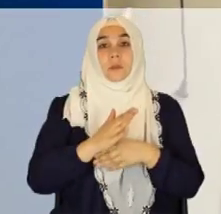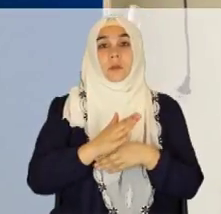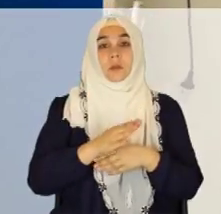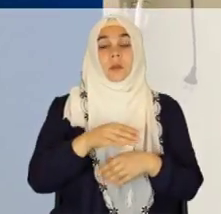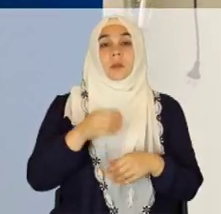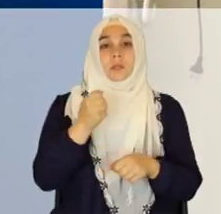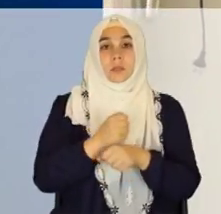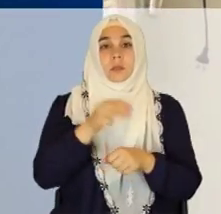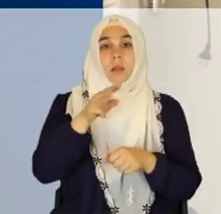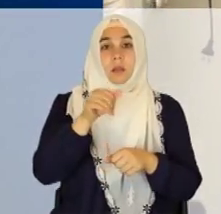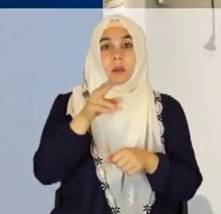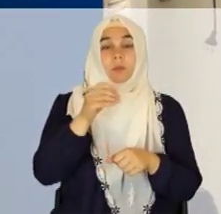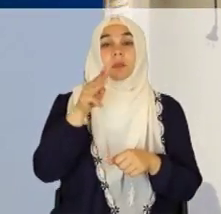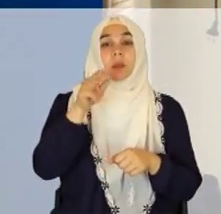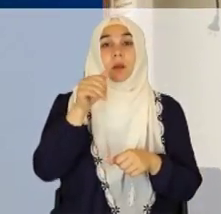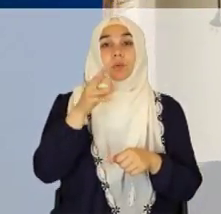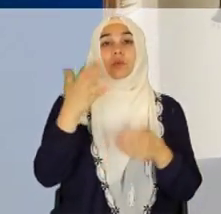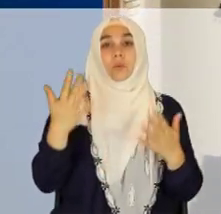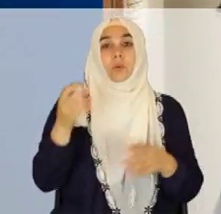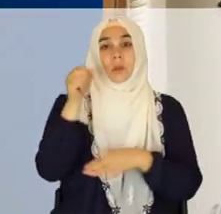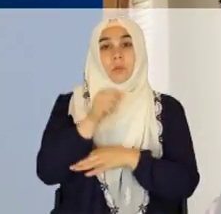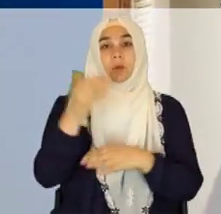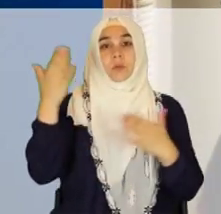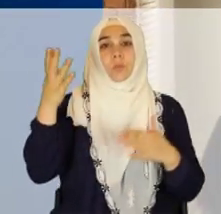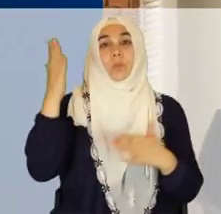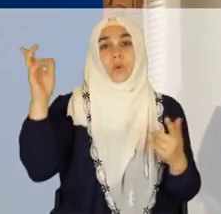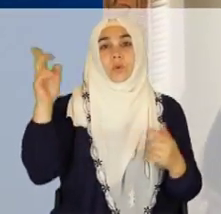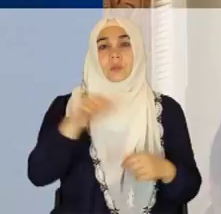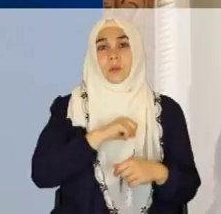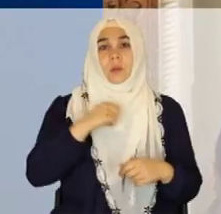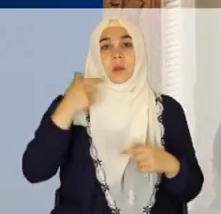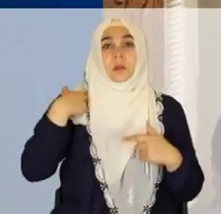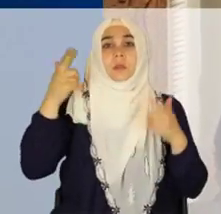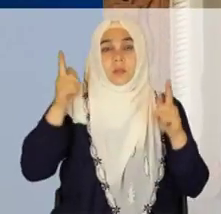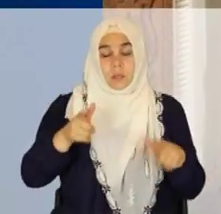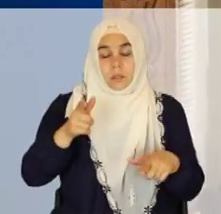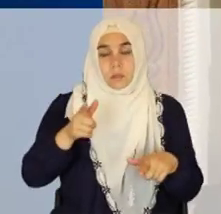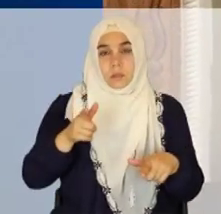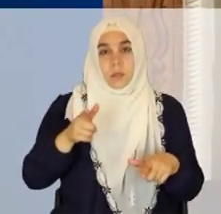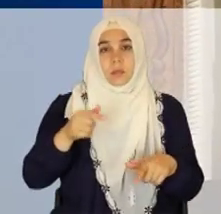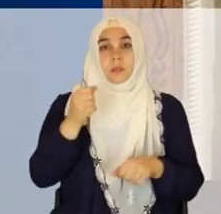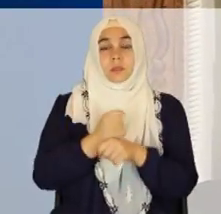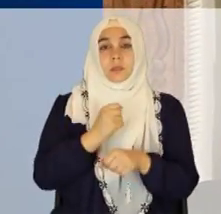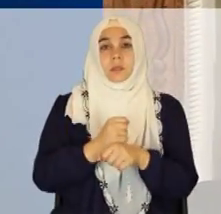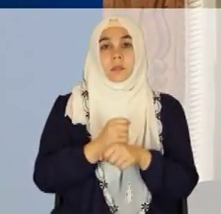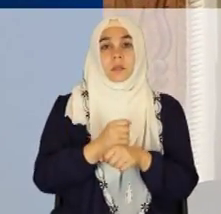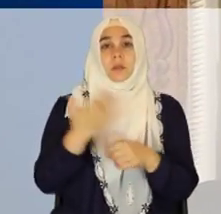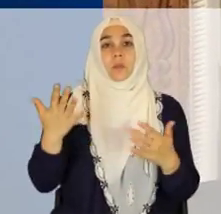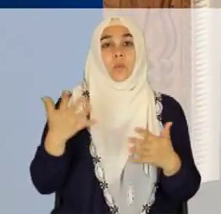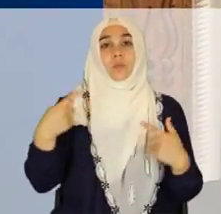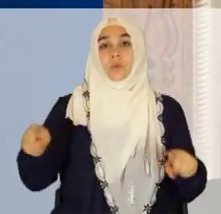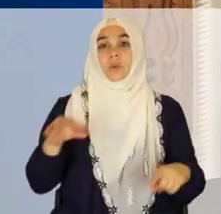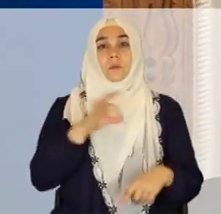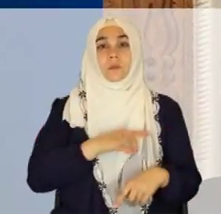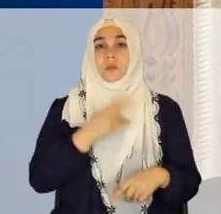talabi ta'abbudiy deyiladi. Faqat ibodat uchungina, ya'ni Allohga bo'ysunish uchungina qilinadi. Boshqa bir foydasini